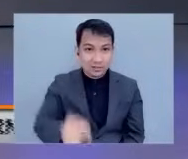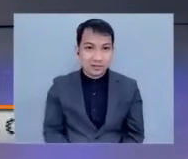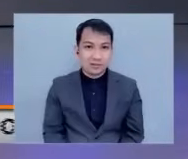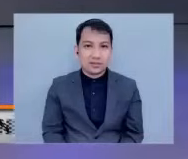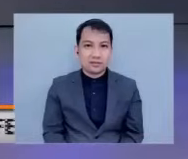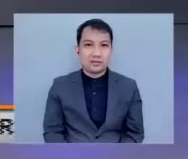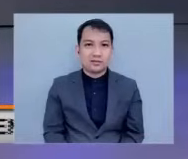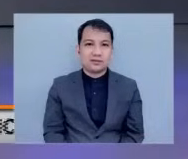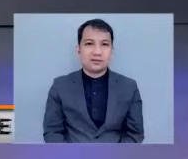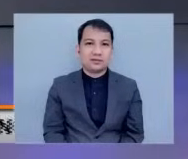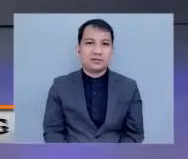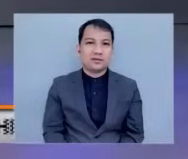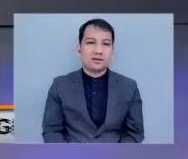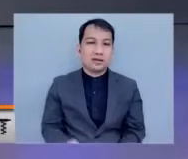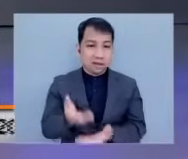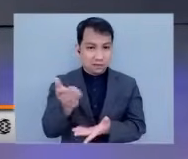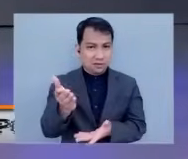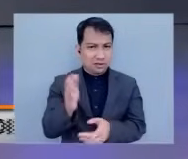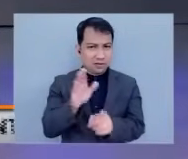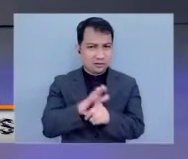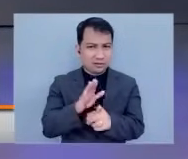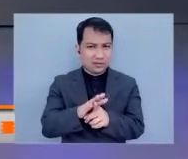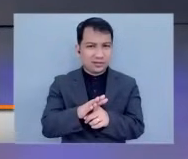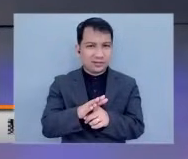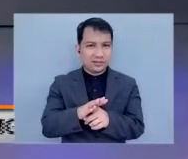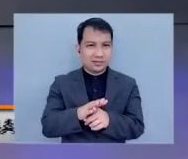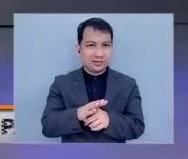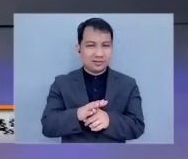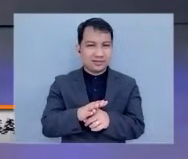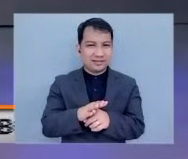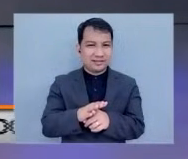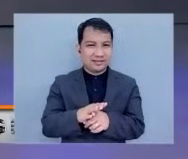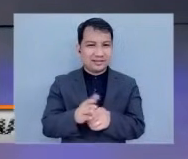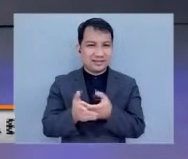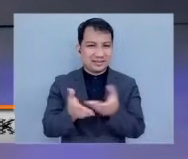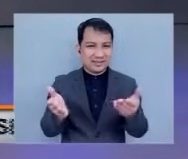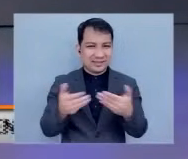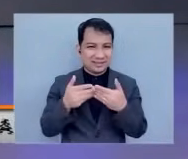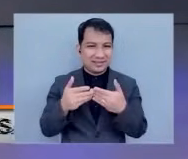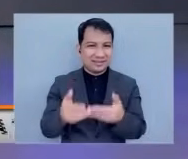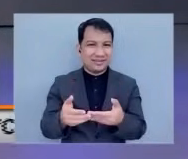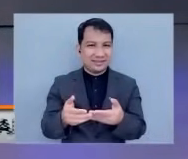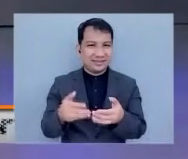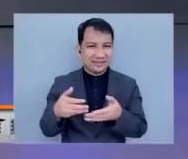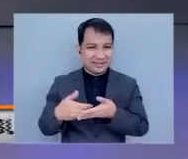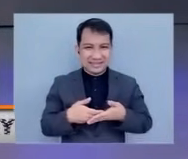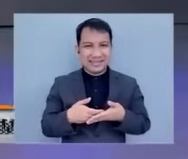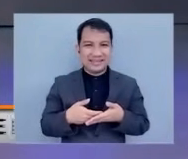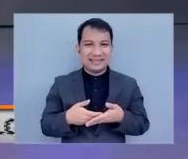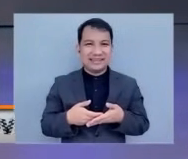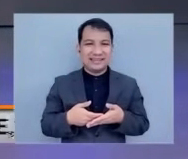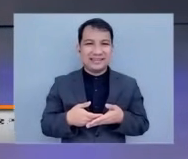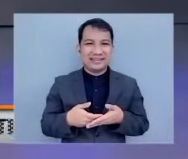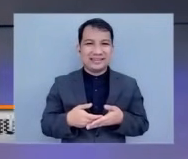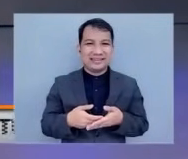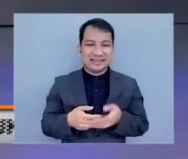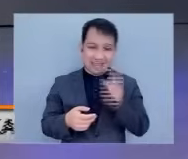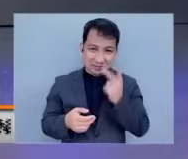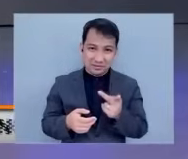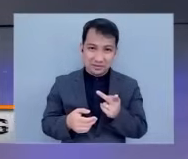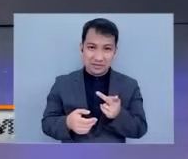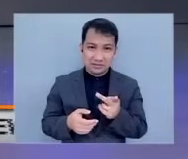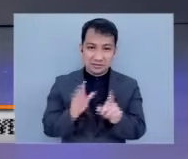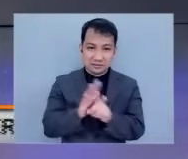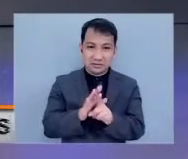diba? Pero ang paandar... Mayroon baby. Okay, tuloy mo. Sino yung baby yan? Baby. Nandyan, ha? Ang paandar po na